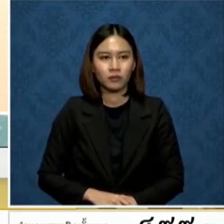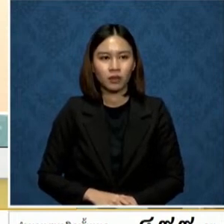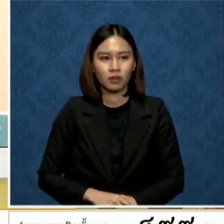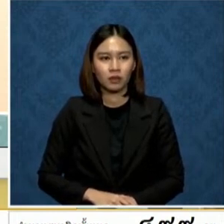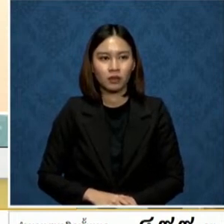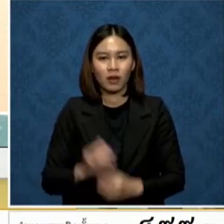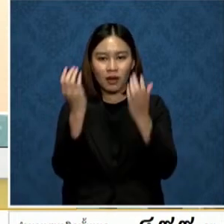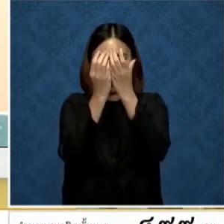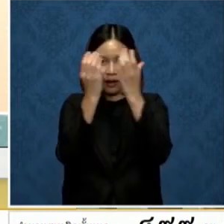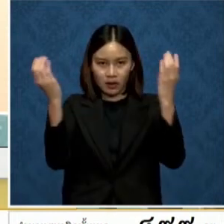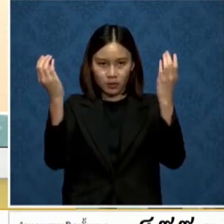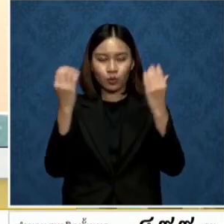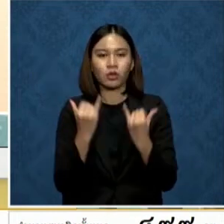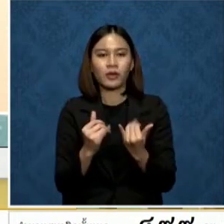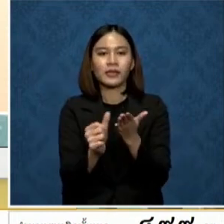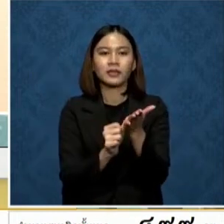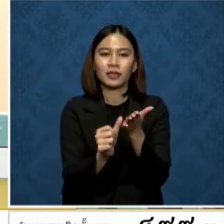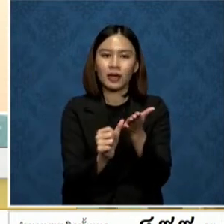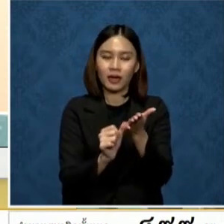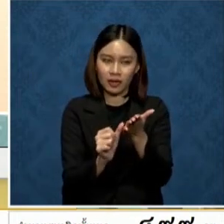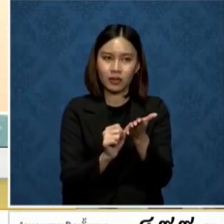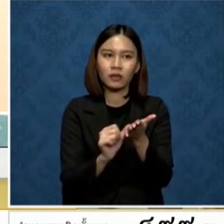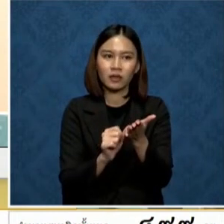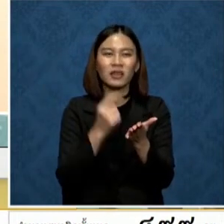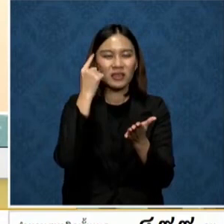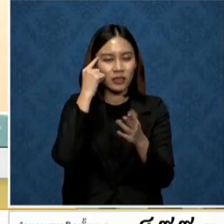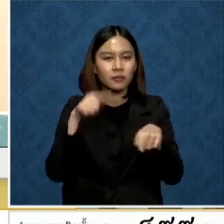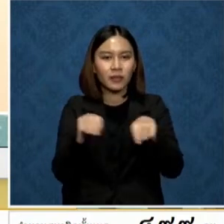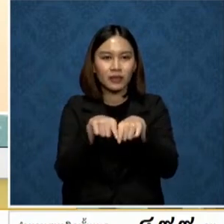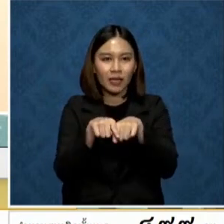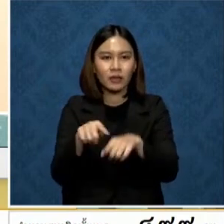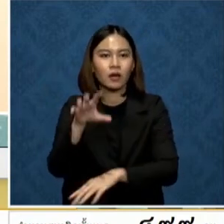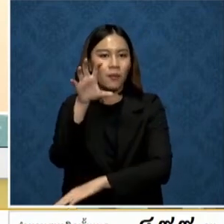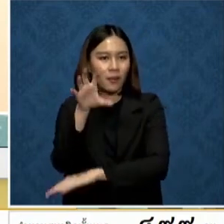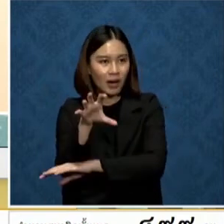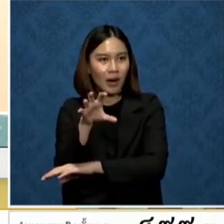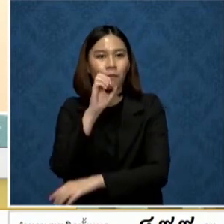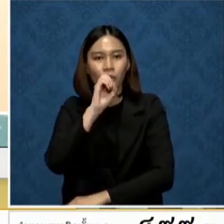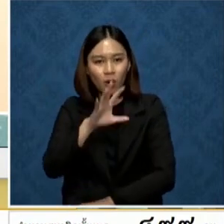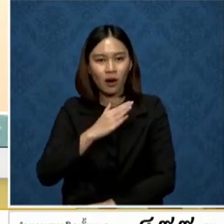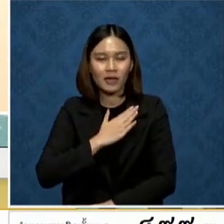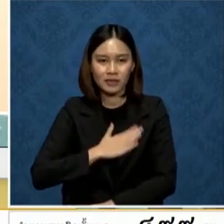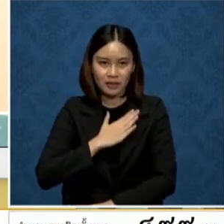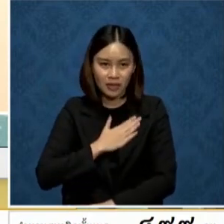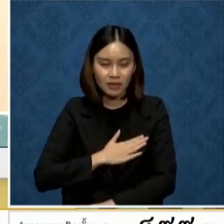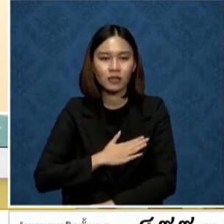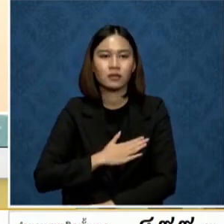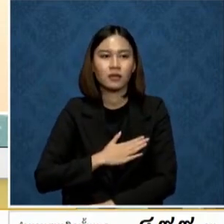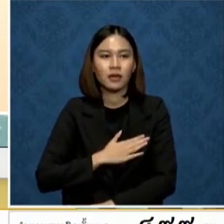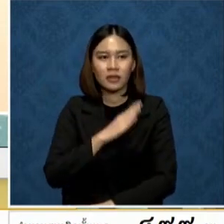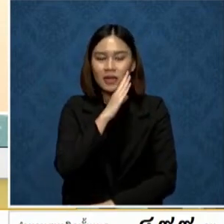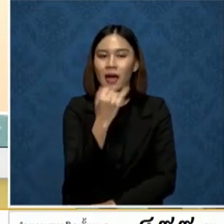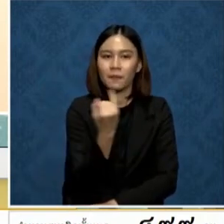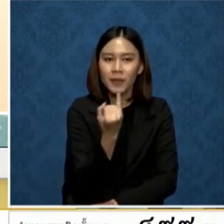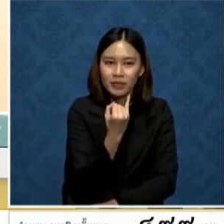เรื่องรัฐธรรมนูญที่กำลังจะแก้เราก็เห็นด้วยเรื่องข้อบังคับนี่เราบอกว่าใจเย็นนิดนึงอะไรที่มันไม่